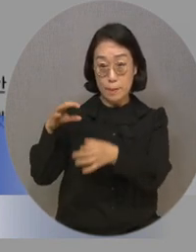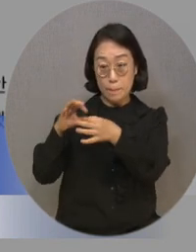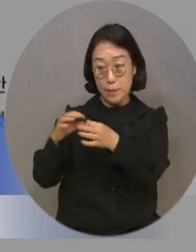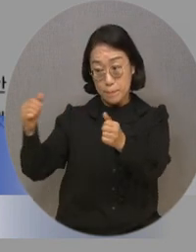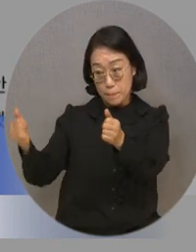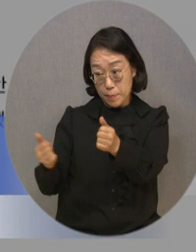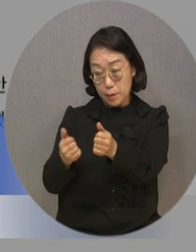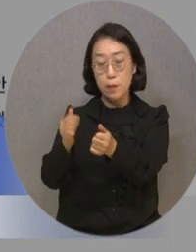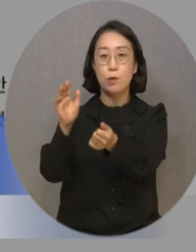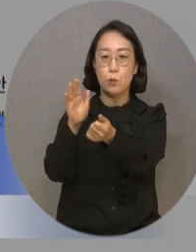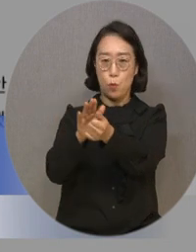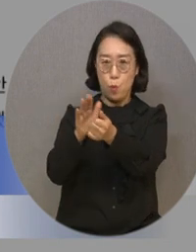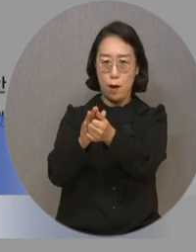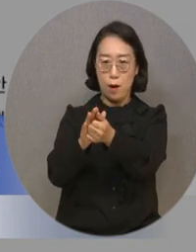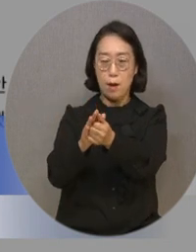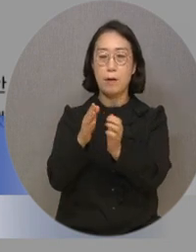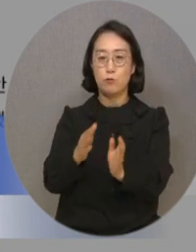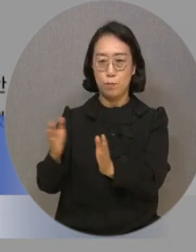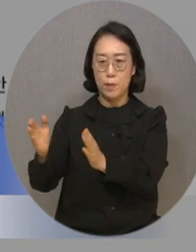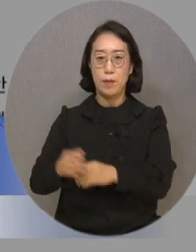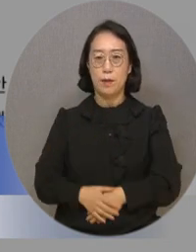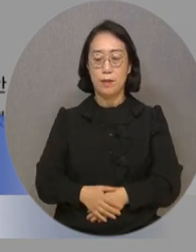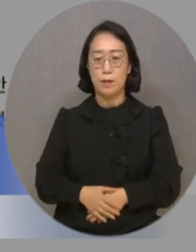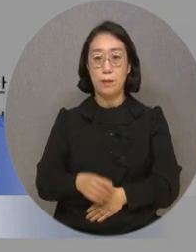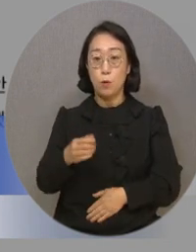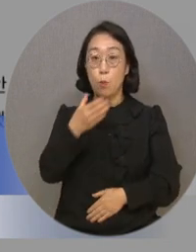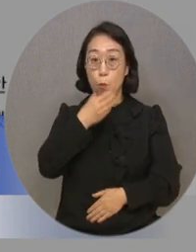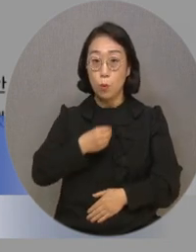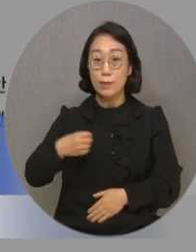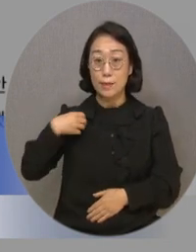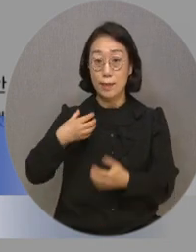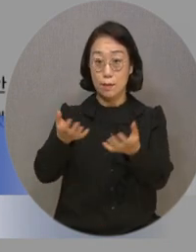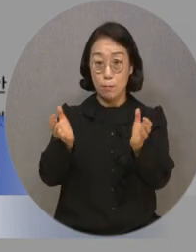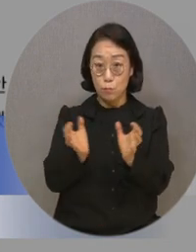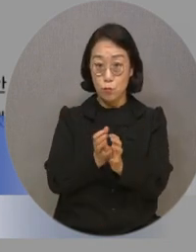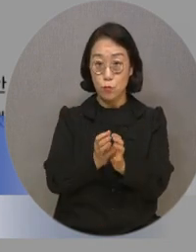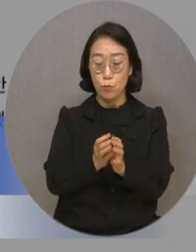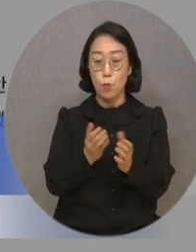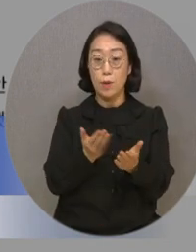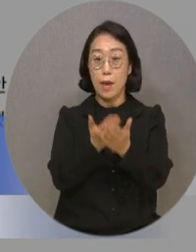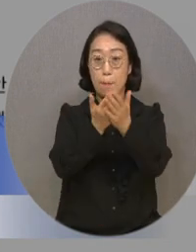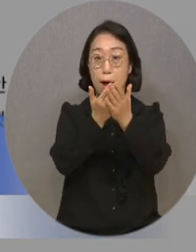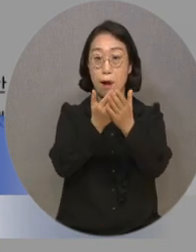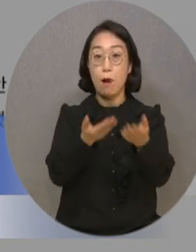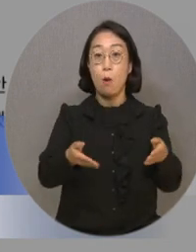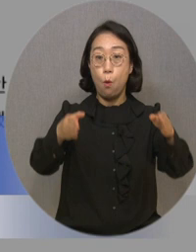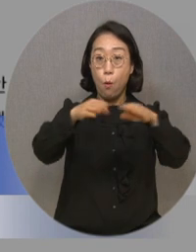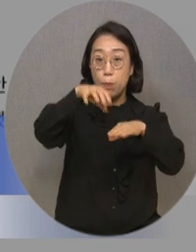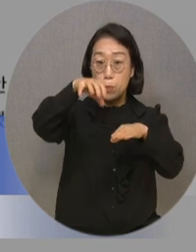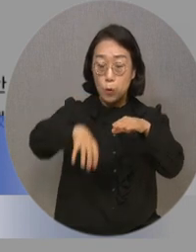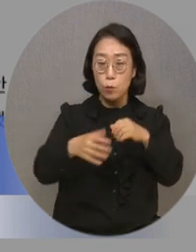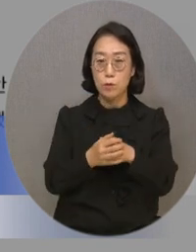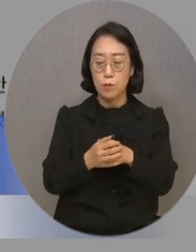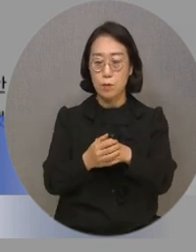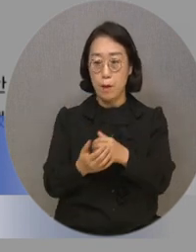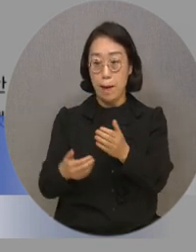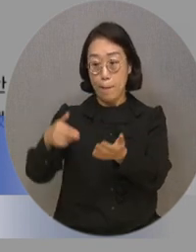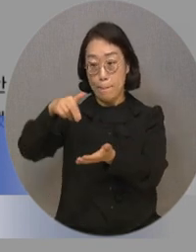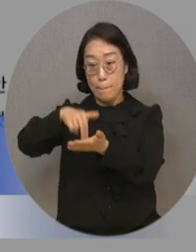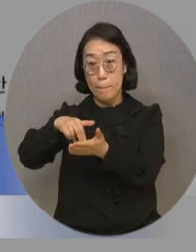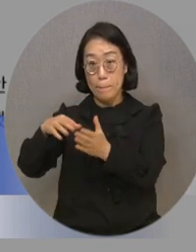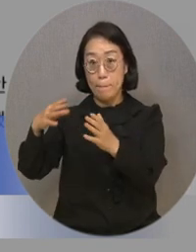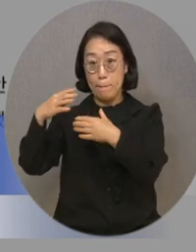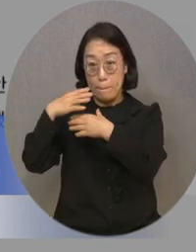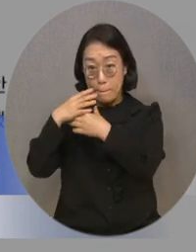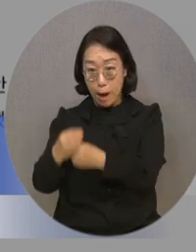배치하는 등의 지원을 하게 됩니다 한편 복지부와 한국장행개발원은 지역사회 자립을 완료한 대상자의